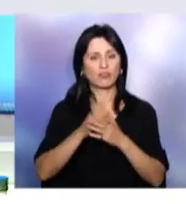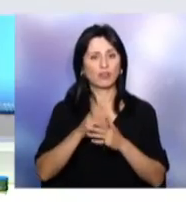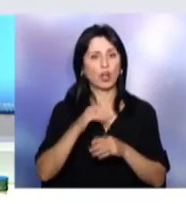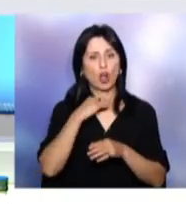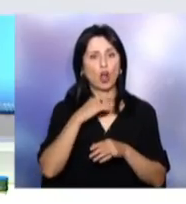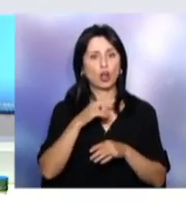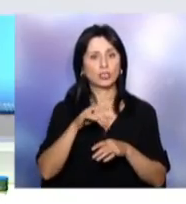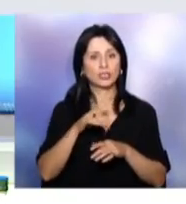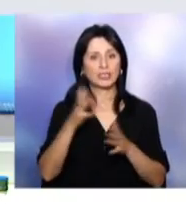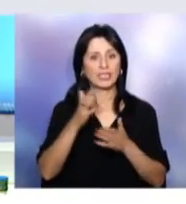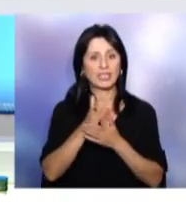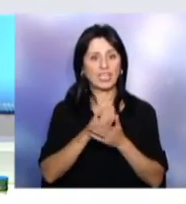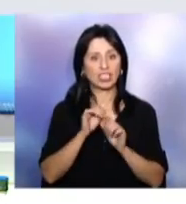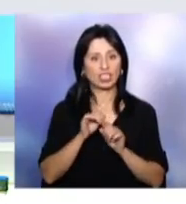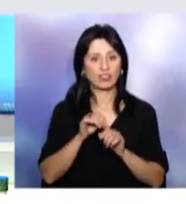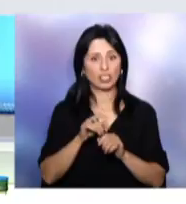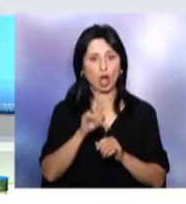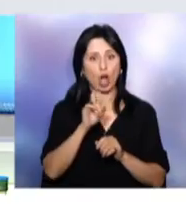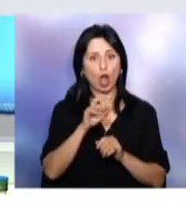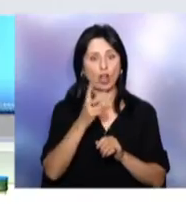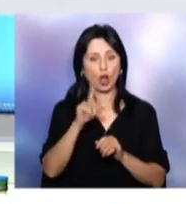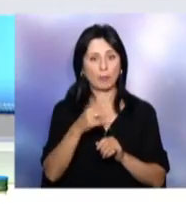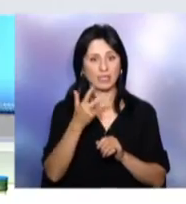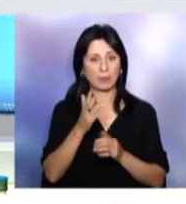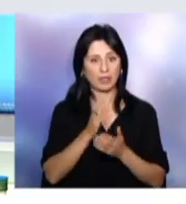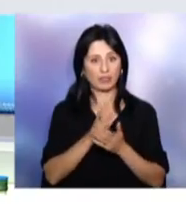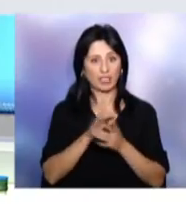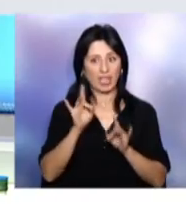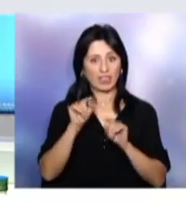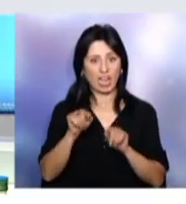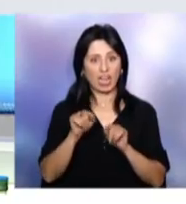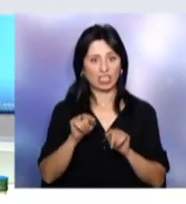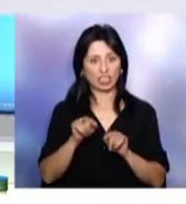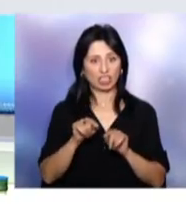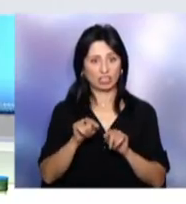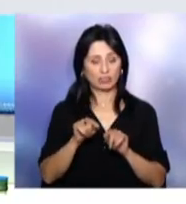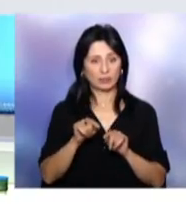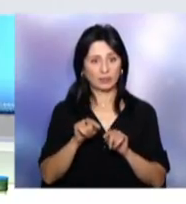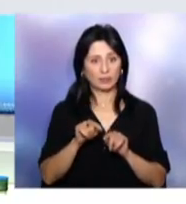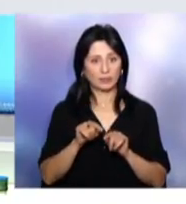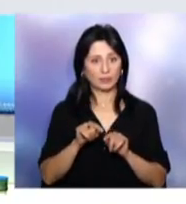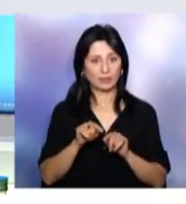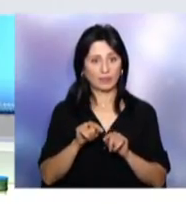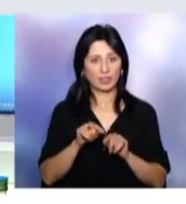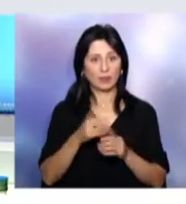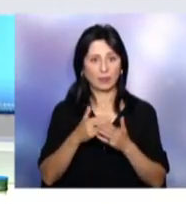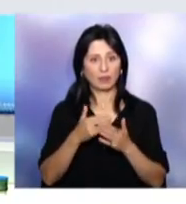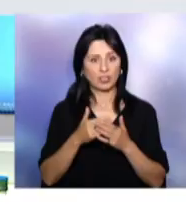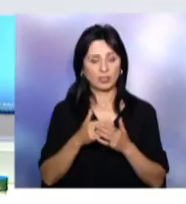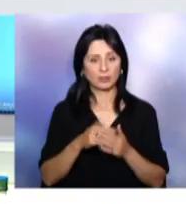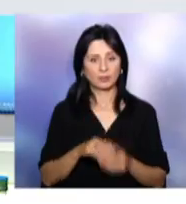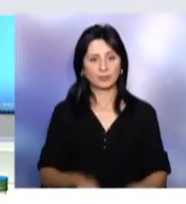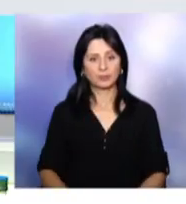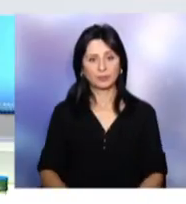ნივთიერებების დიდ ნაწილს შეიცავს და ქოლესტერინის 2/3 სწორედ ნახარშია და არა საკუთრივ ხორცის მასაში, ანუ მაგალითად